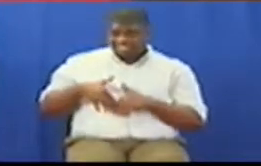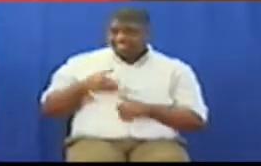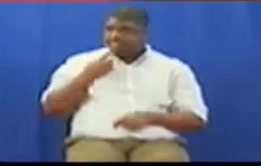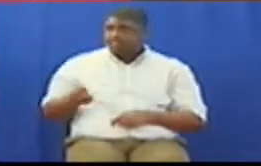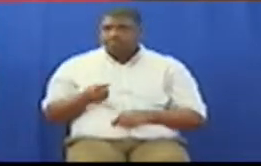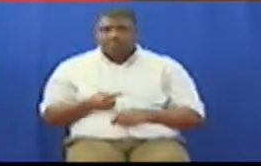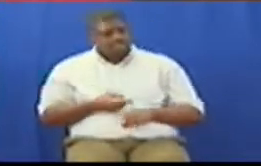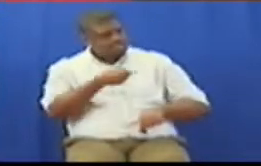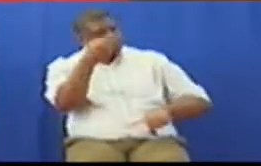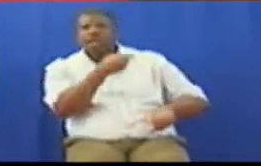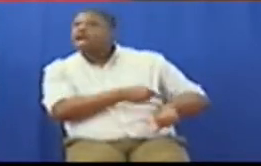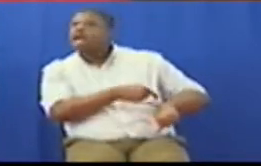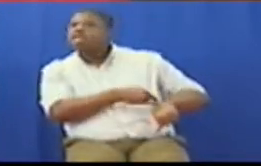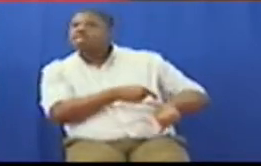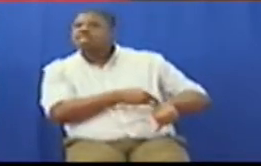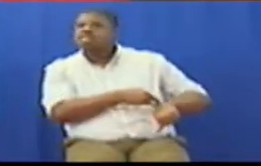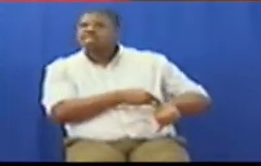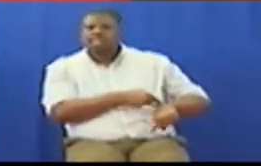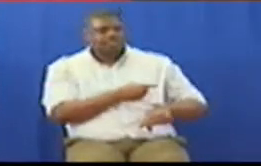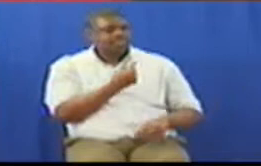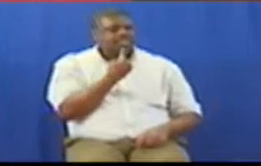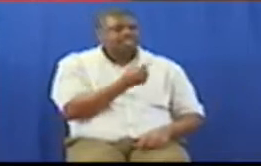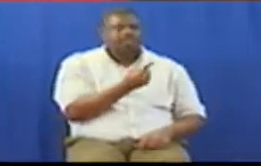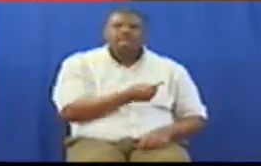nyakati wanasema the time demands